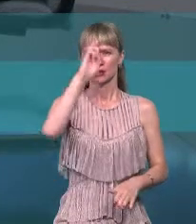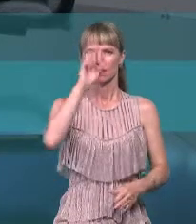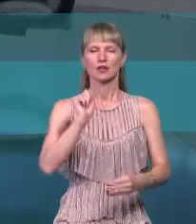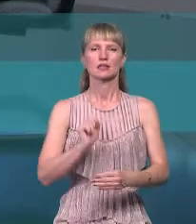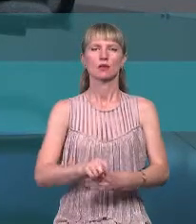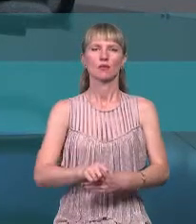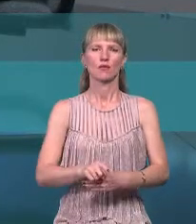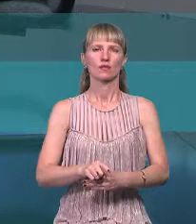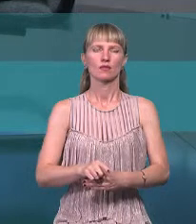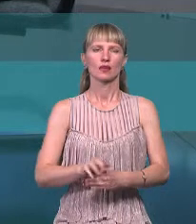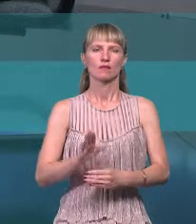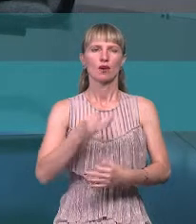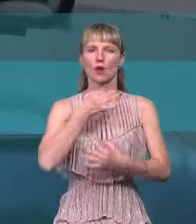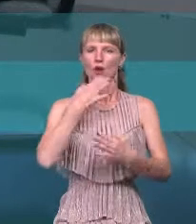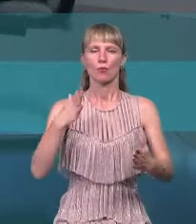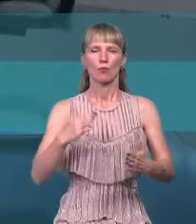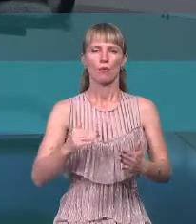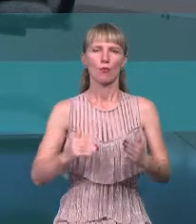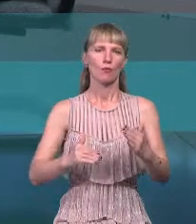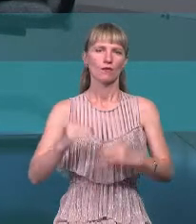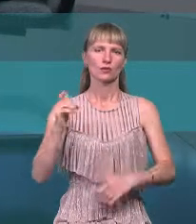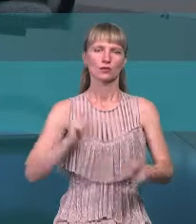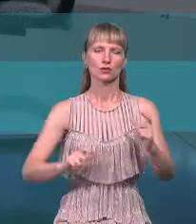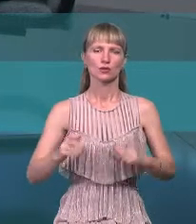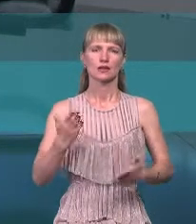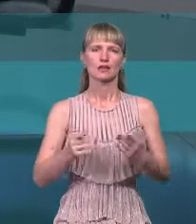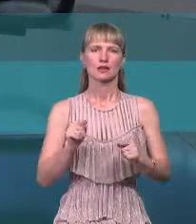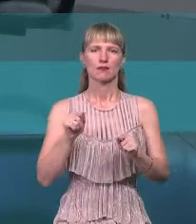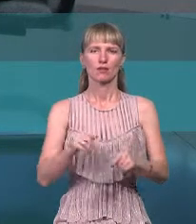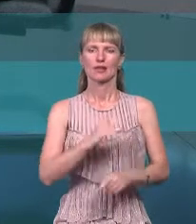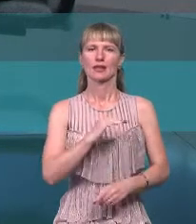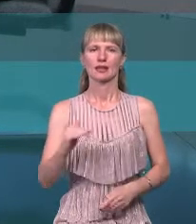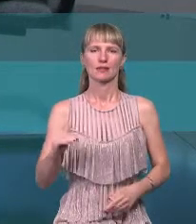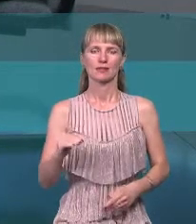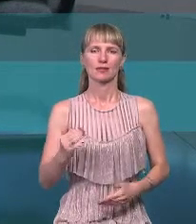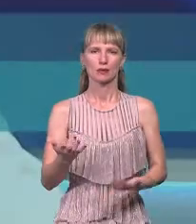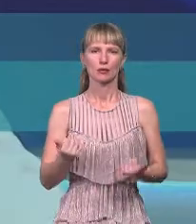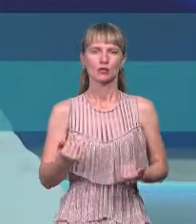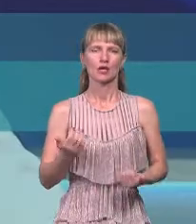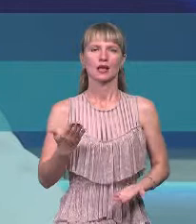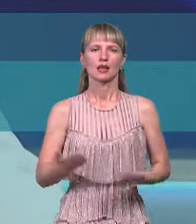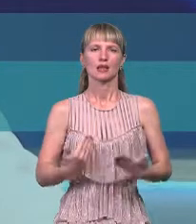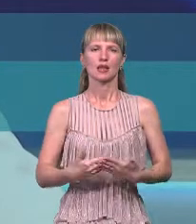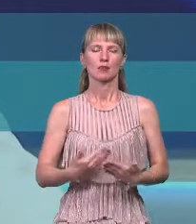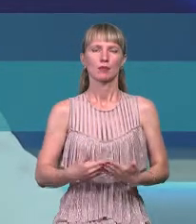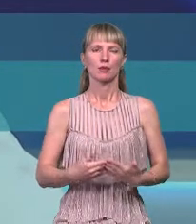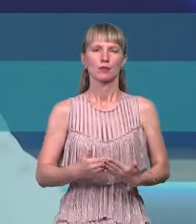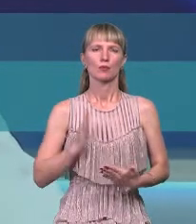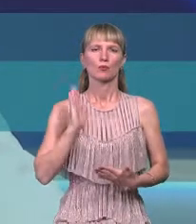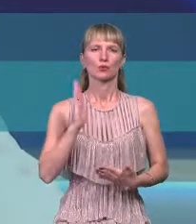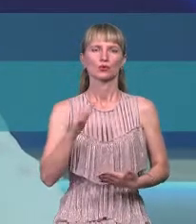замовлення, причому в будь-якому вище, якщо вона опинилась на певному рівні. І якщо, наприклад, абітурієнт